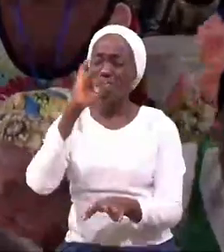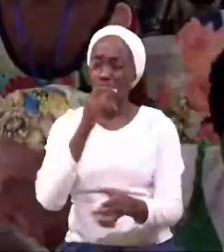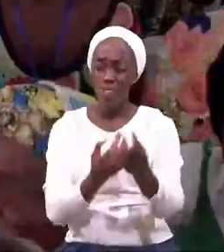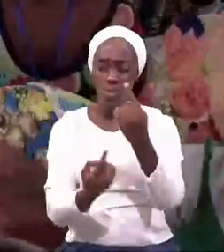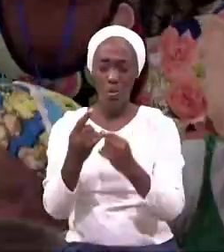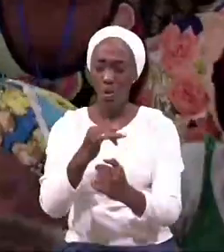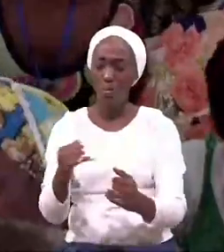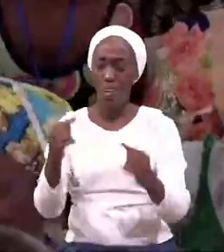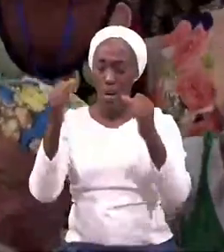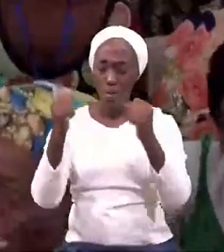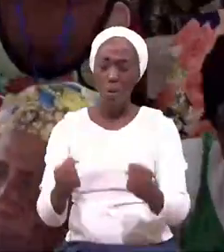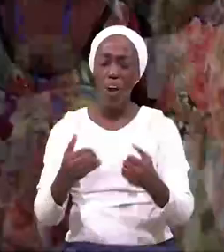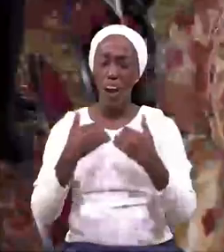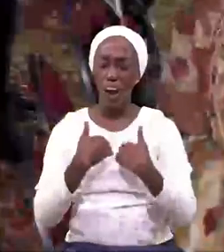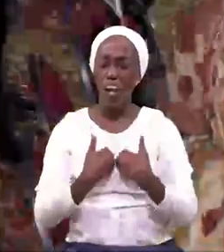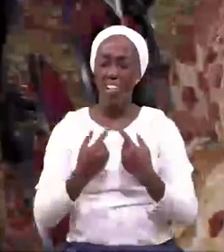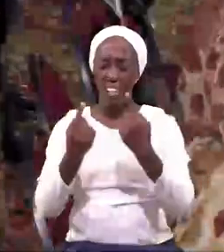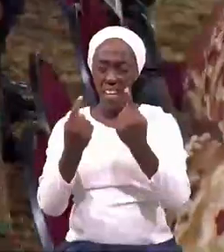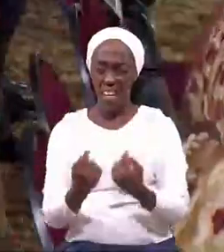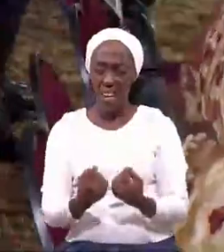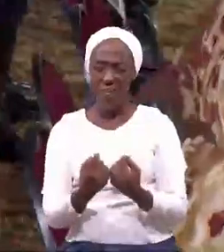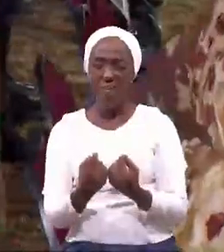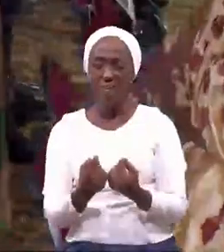la puissance, elle vient.